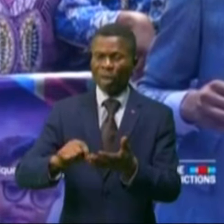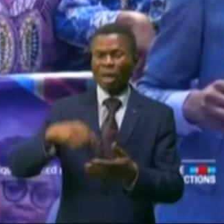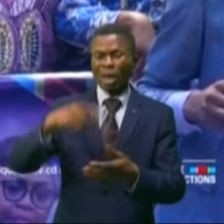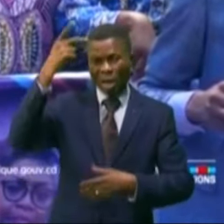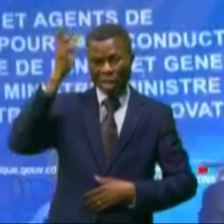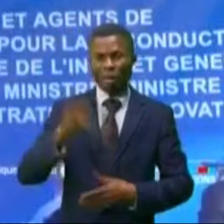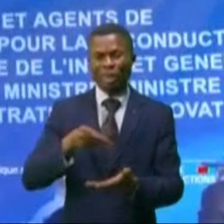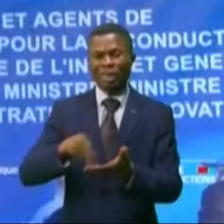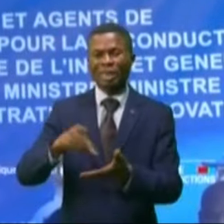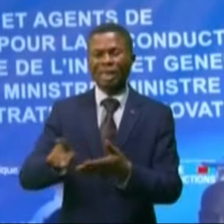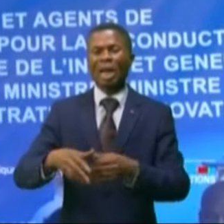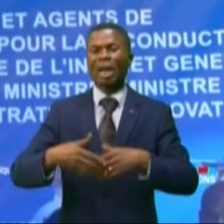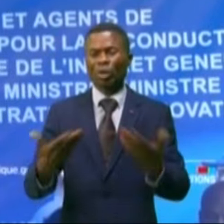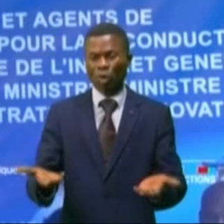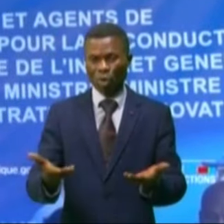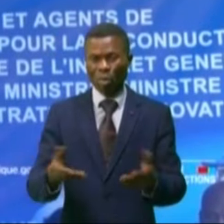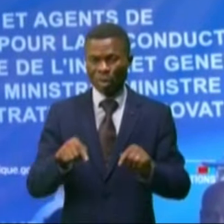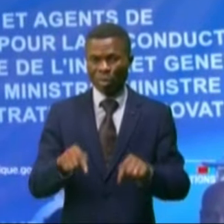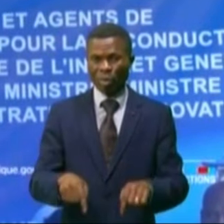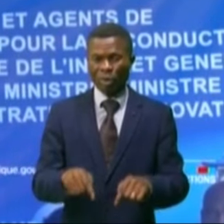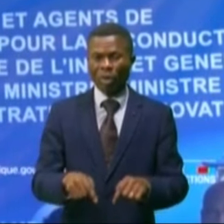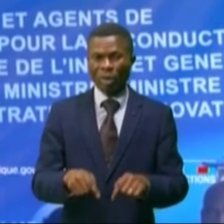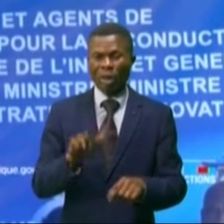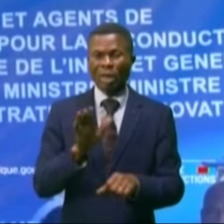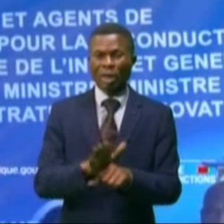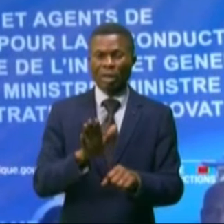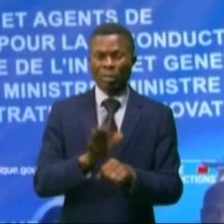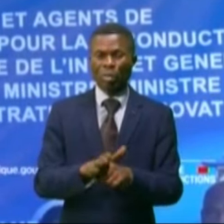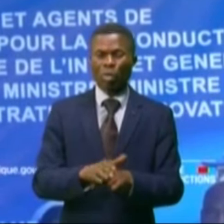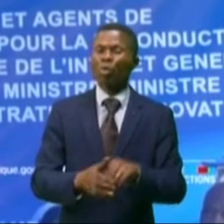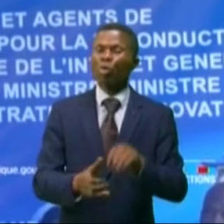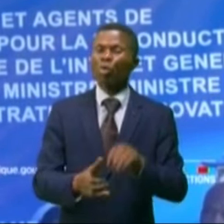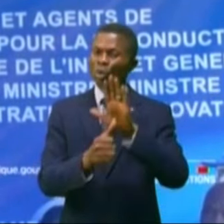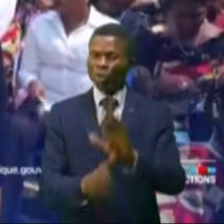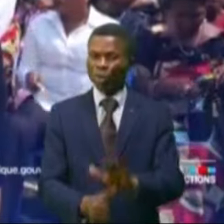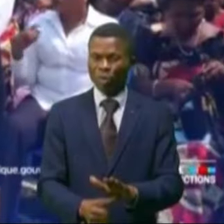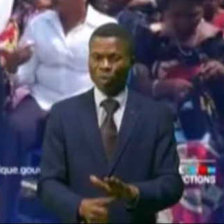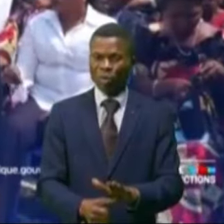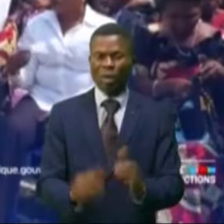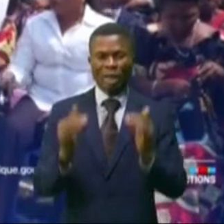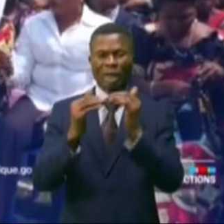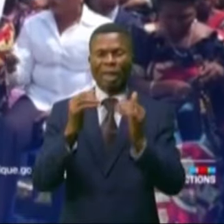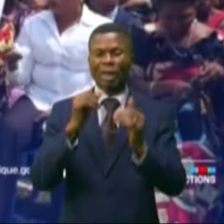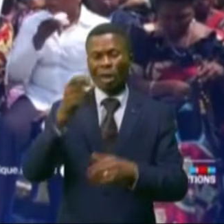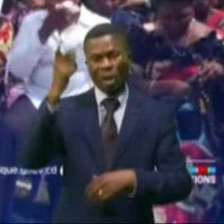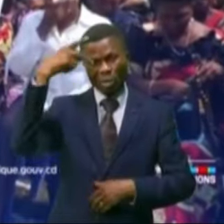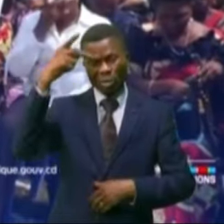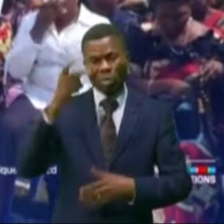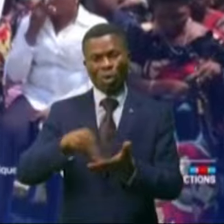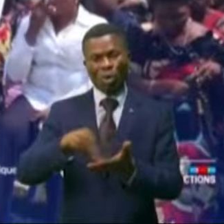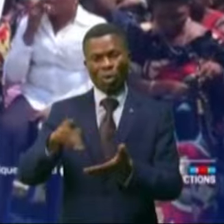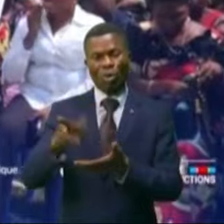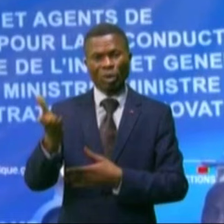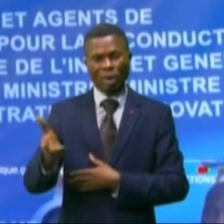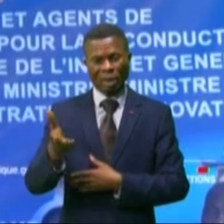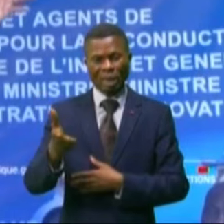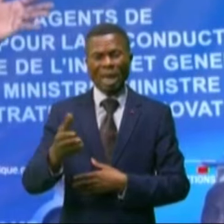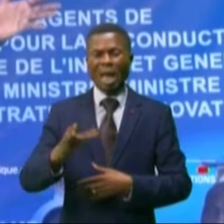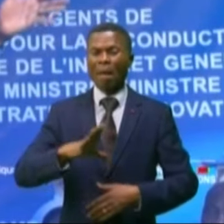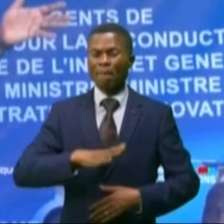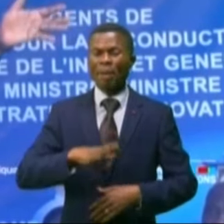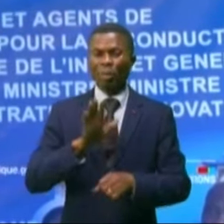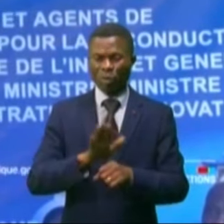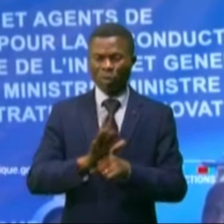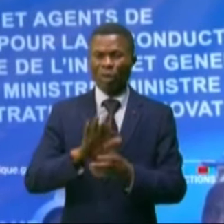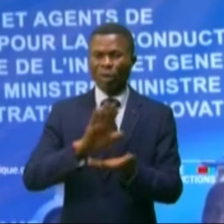salariale, porteuse aujourd'hui de beaucoup d'injustices et de disparités. Cette politique salariale est dépassée. Elle doit